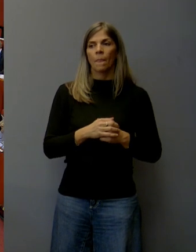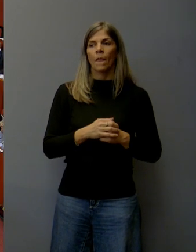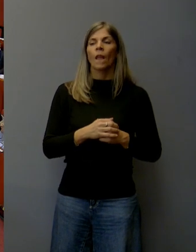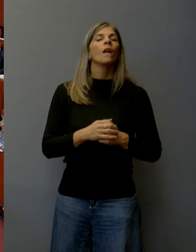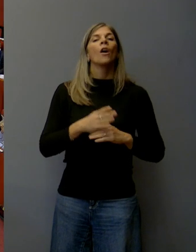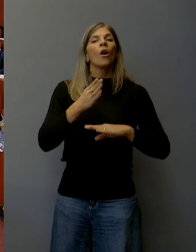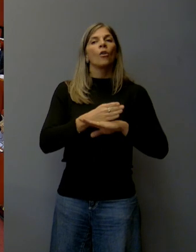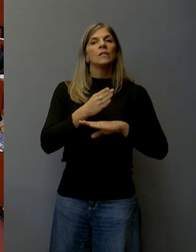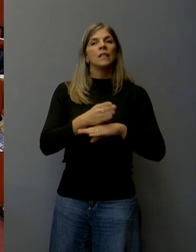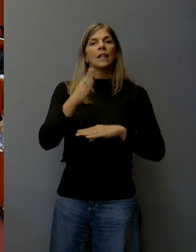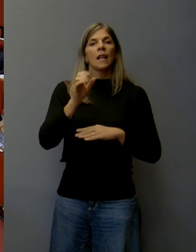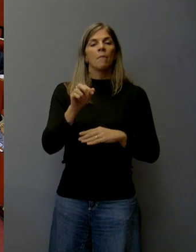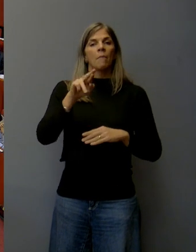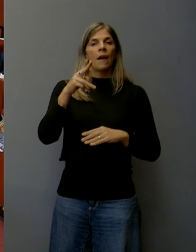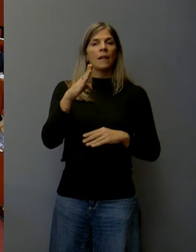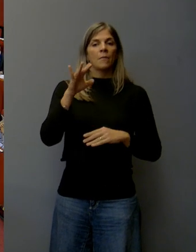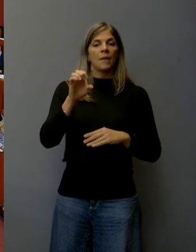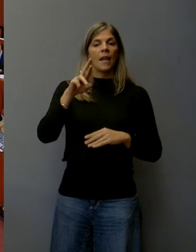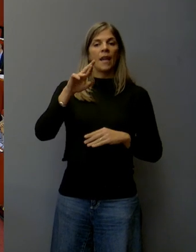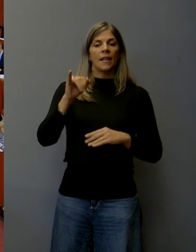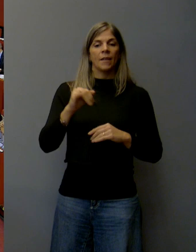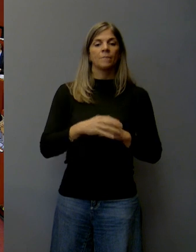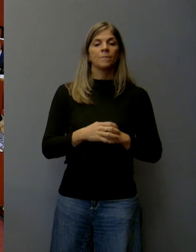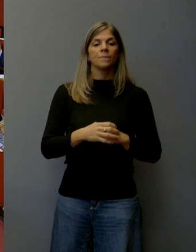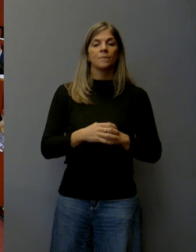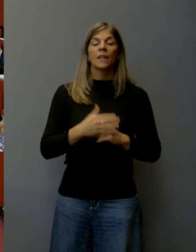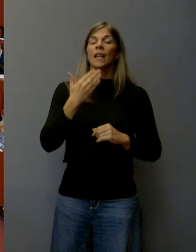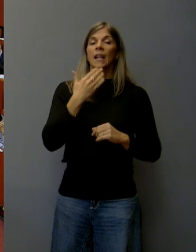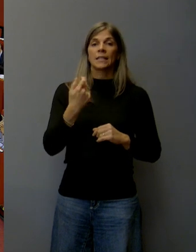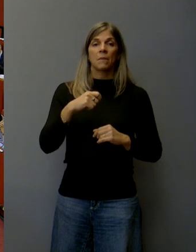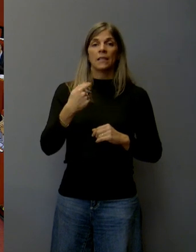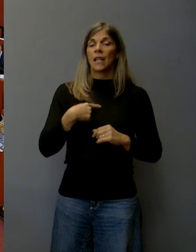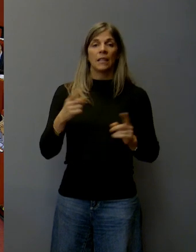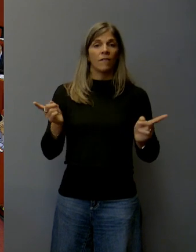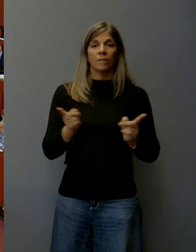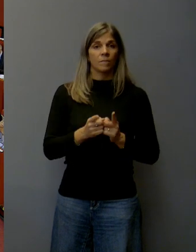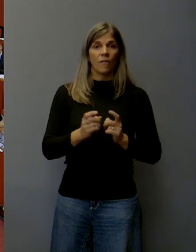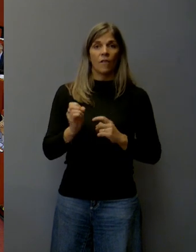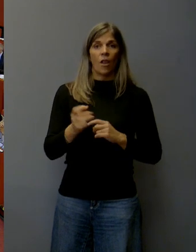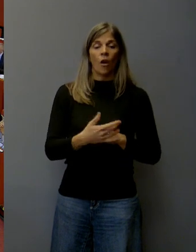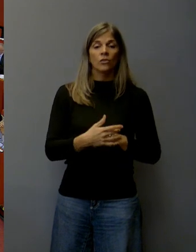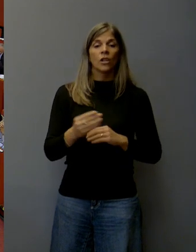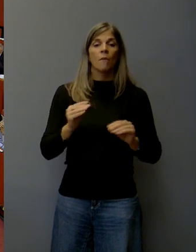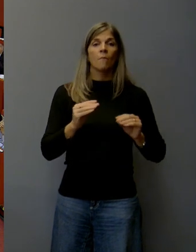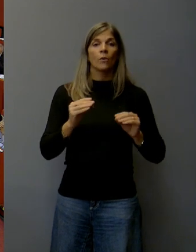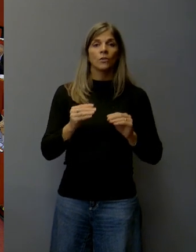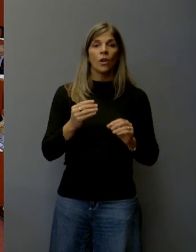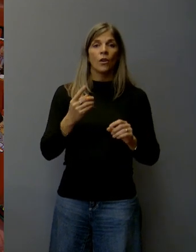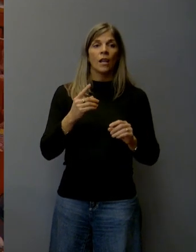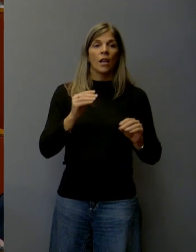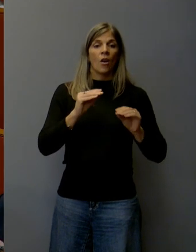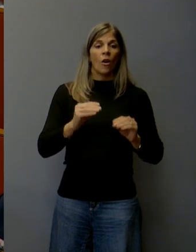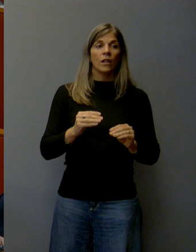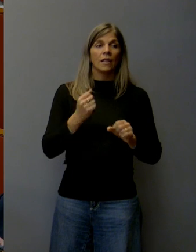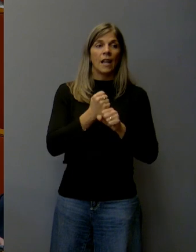consigliere Barbieri Grazie Presidente rapidissimamente emozione d'ordine sull'ordine dei lavori Mi